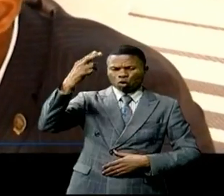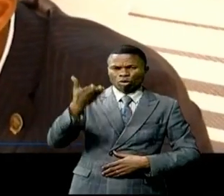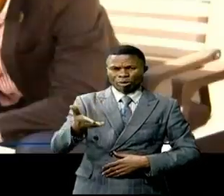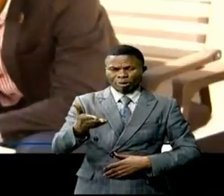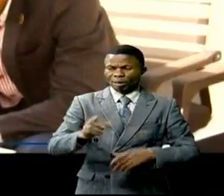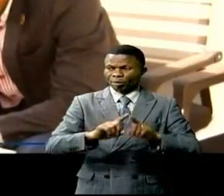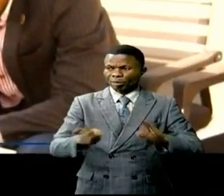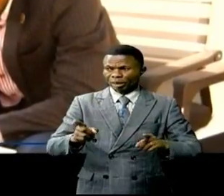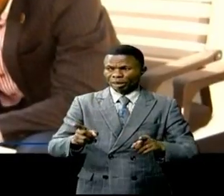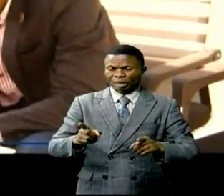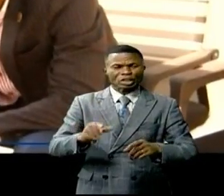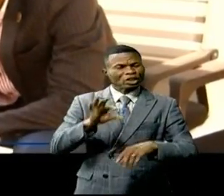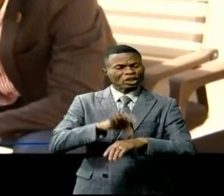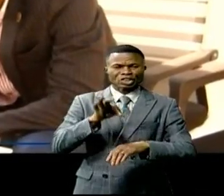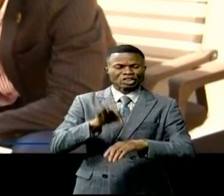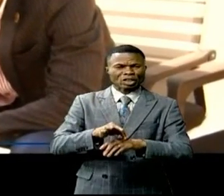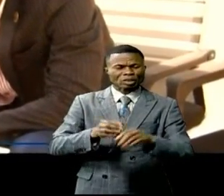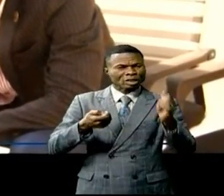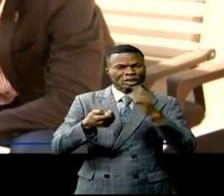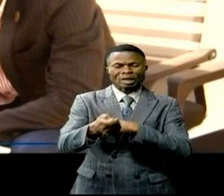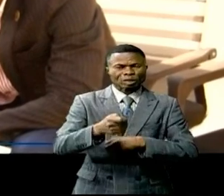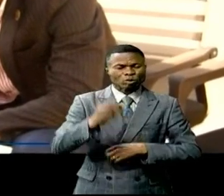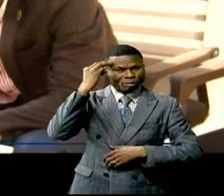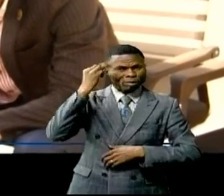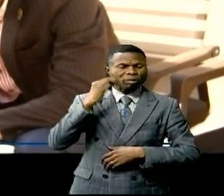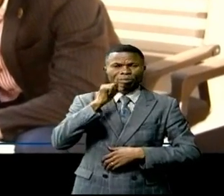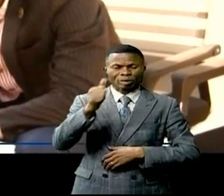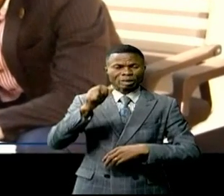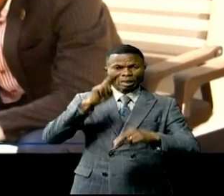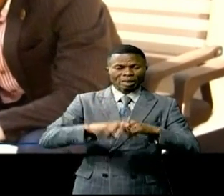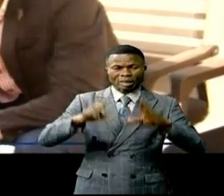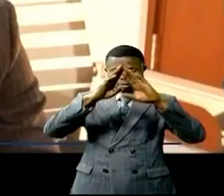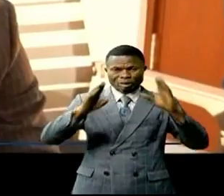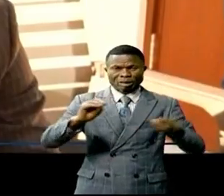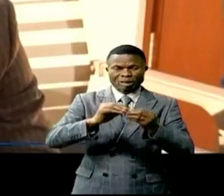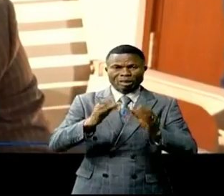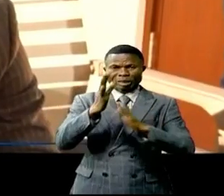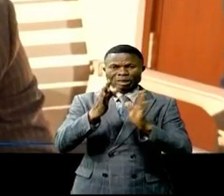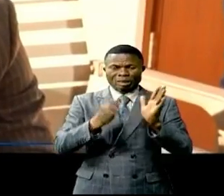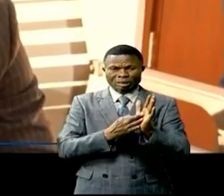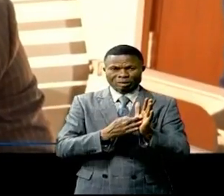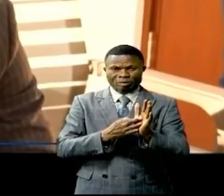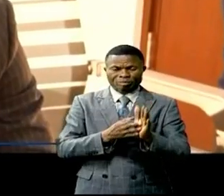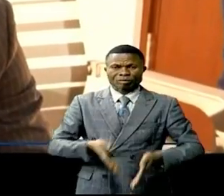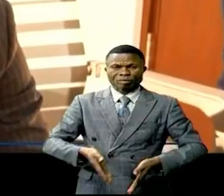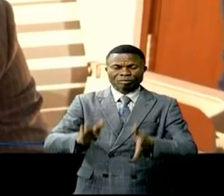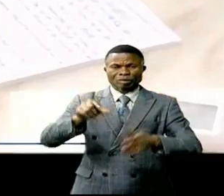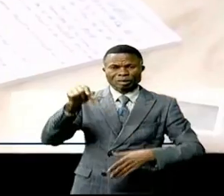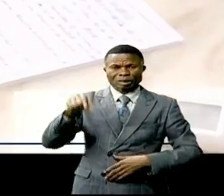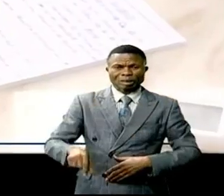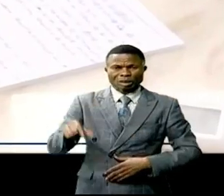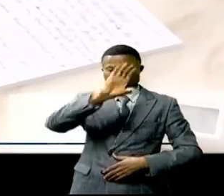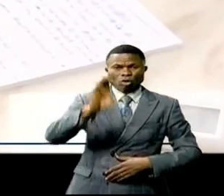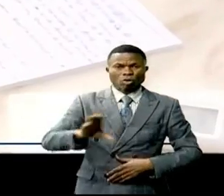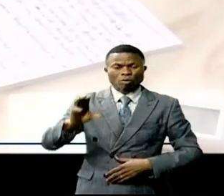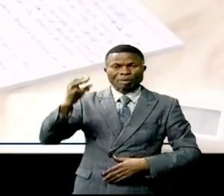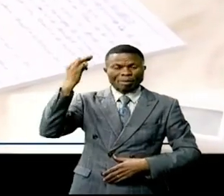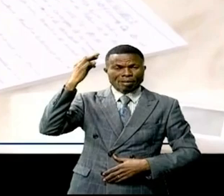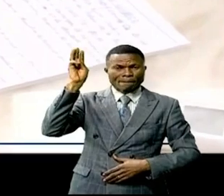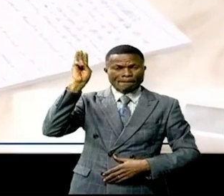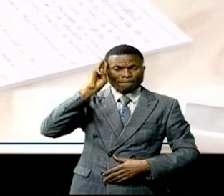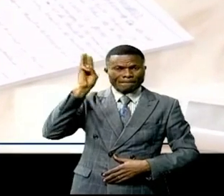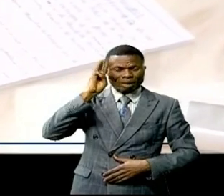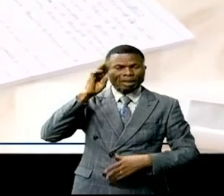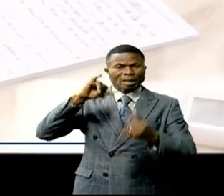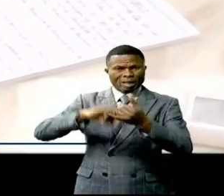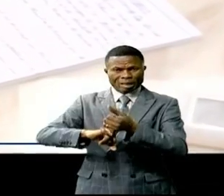Monsieur Kwetebope est domicilié au numéro 18 sur l'avenue Kabonga, quartier Toi dans la commune de Massina. Il est marié